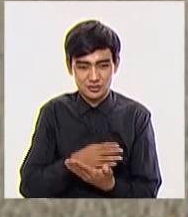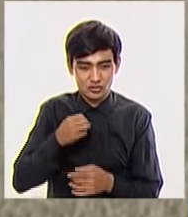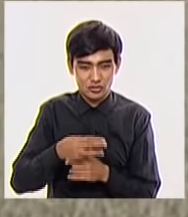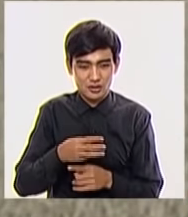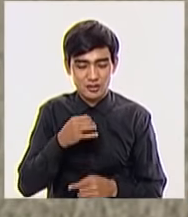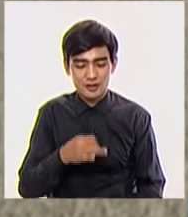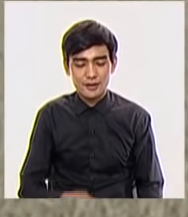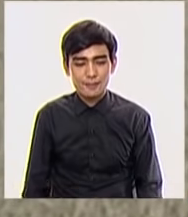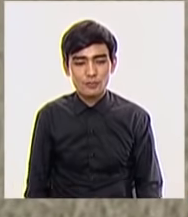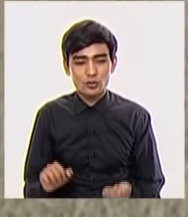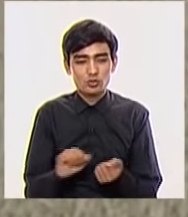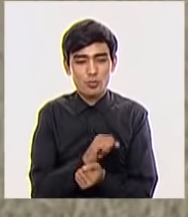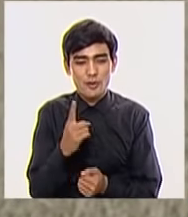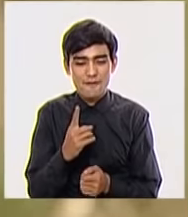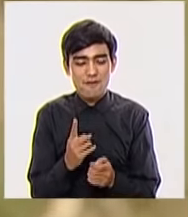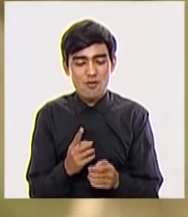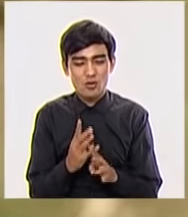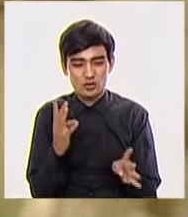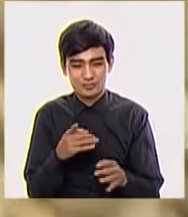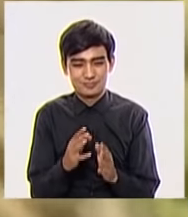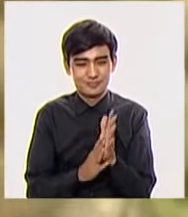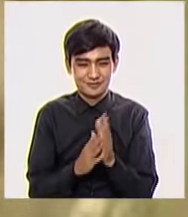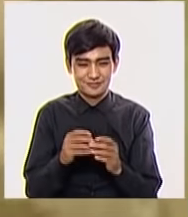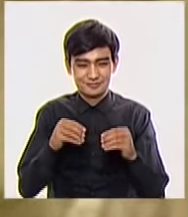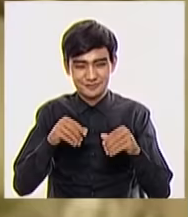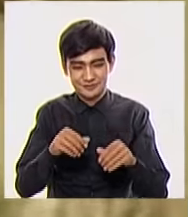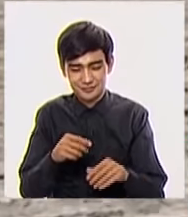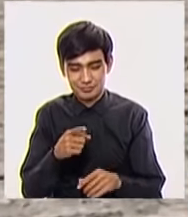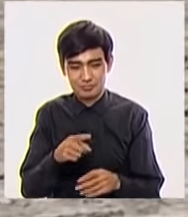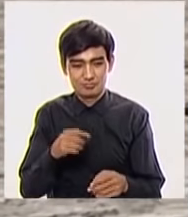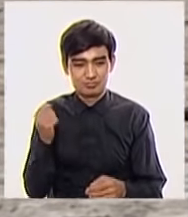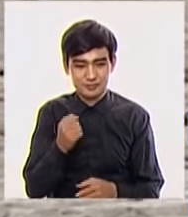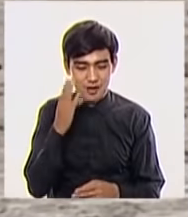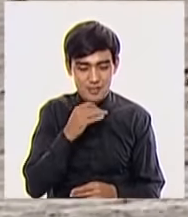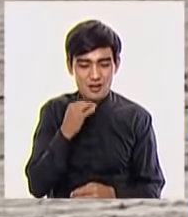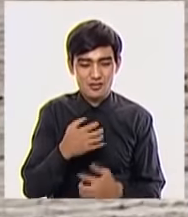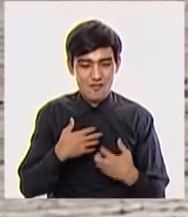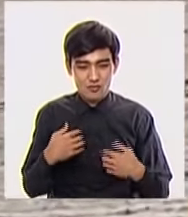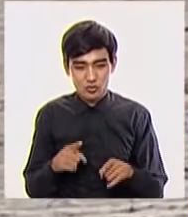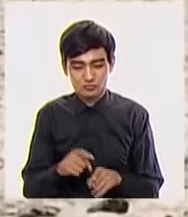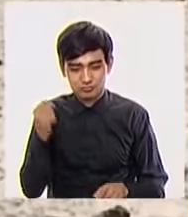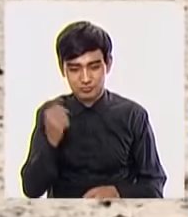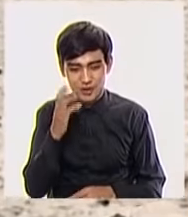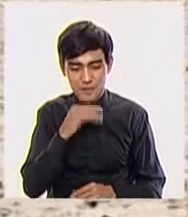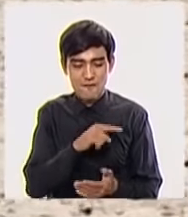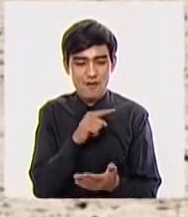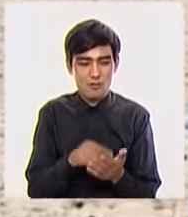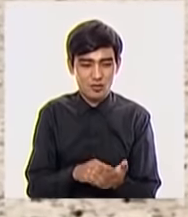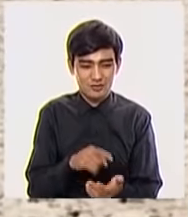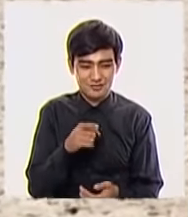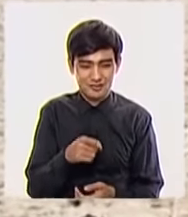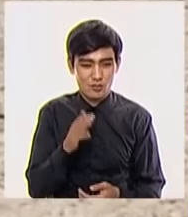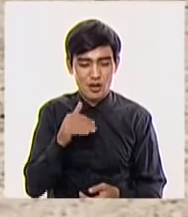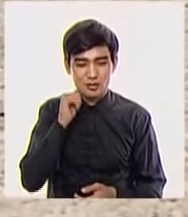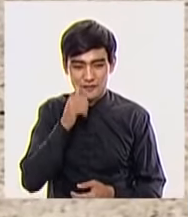Аномальная. Засуха в первую очередь ударит по растениеводству и животноводству. Если сейчас кажется, что это только вопросы самих фермеров, то завтра